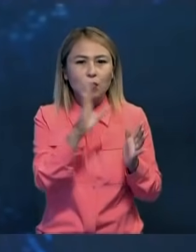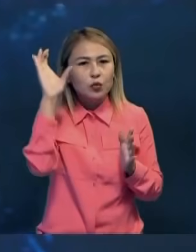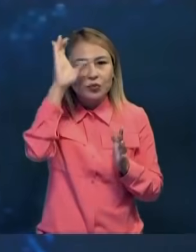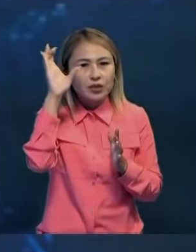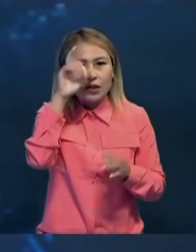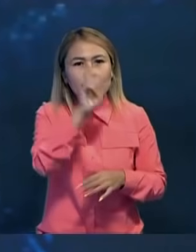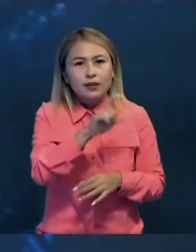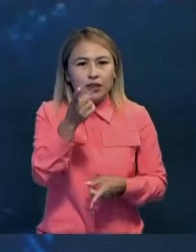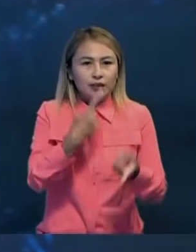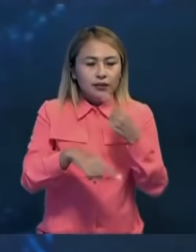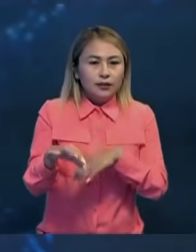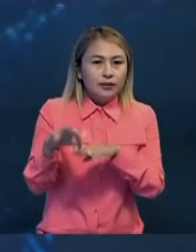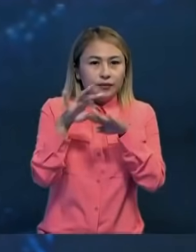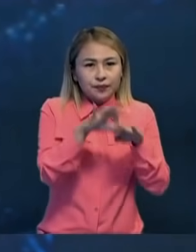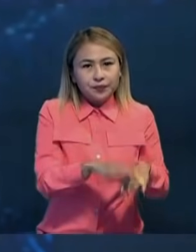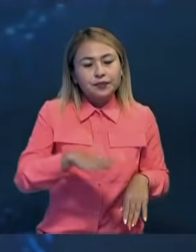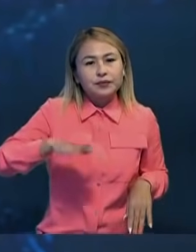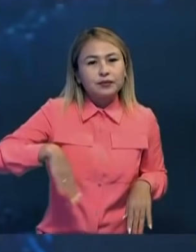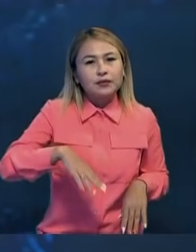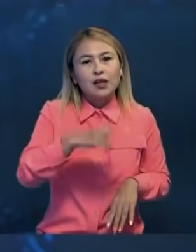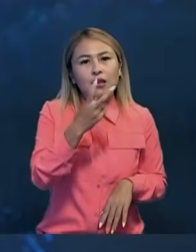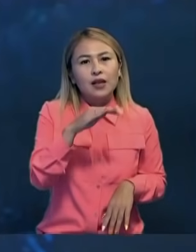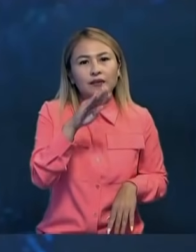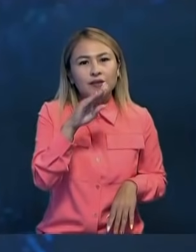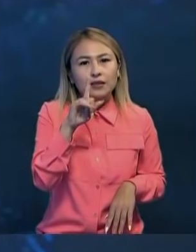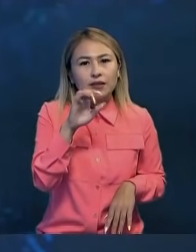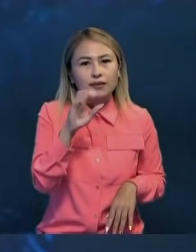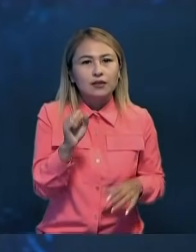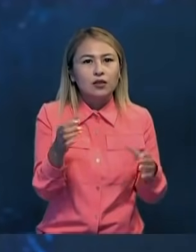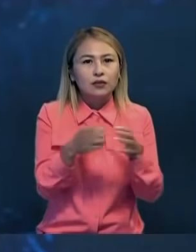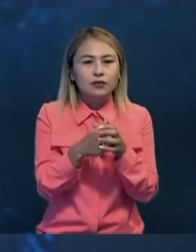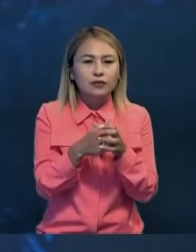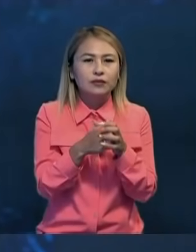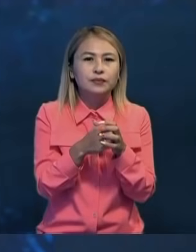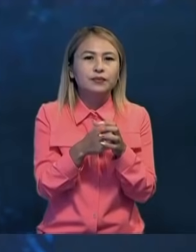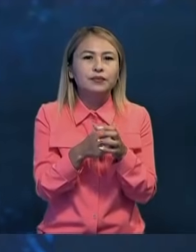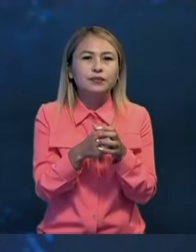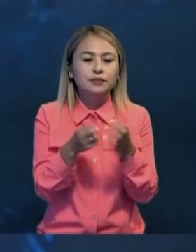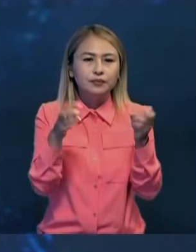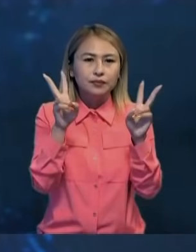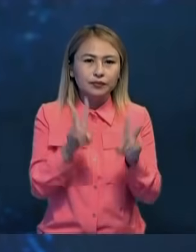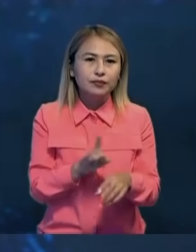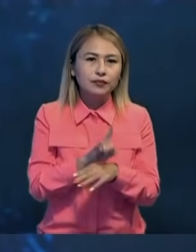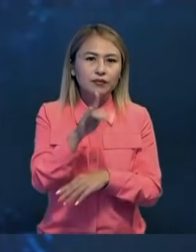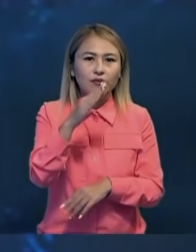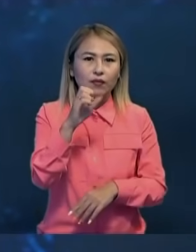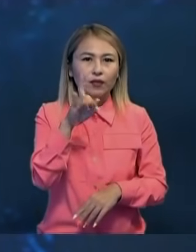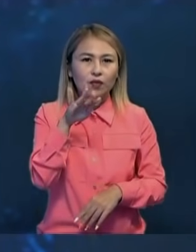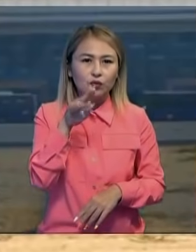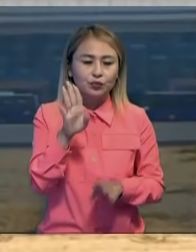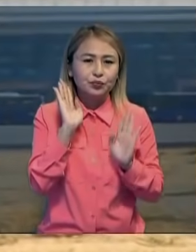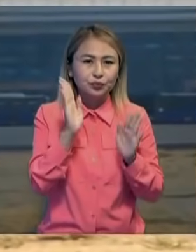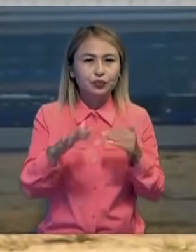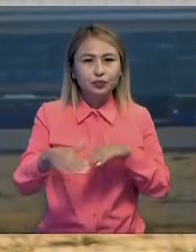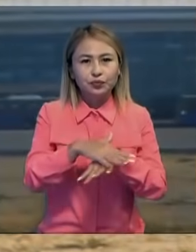астам адам Өзбекстан астанасына жеткізілген. Кейін бұл азаматтар Люфганза әуе компаниясының арнайы рейстер арқылы Франкфуртке ұшып кетеді.